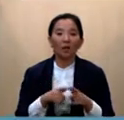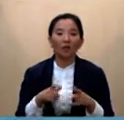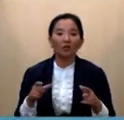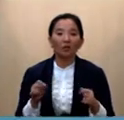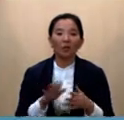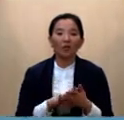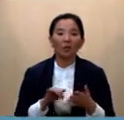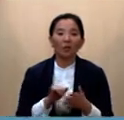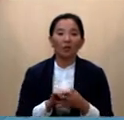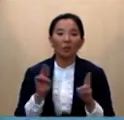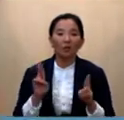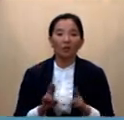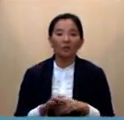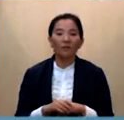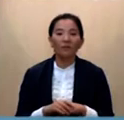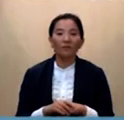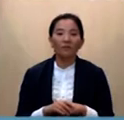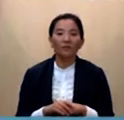нарушения холода